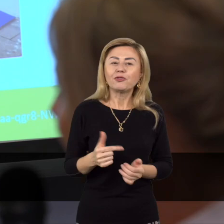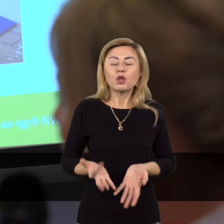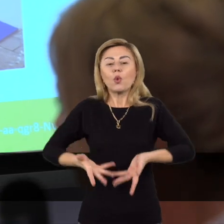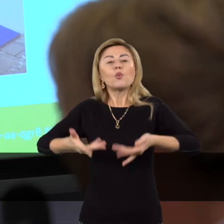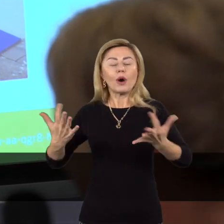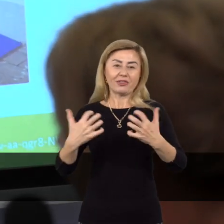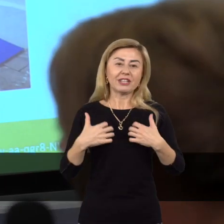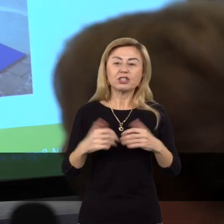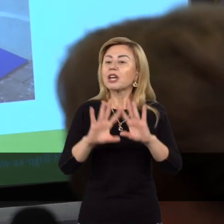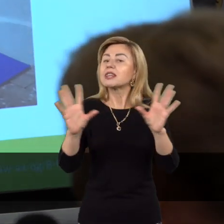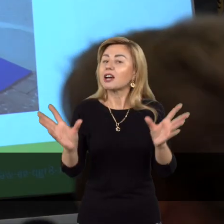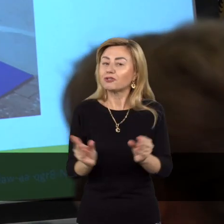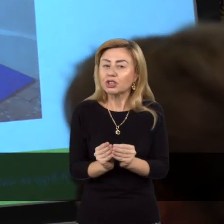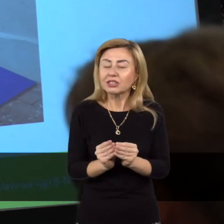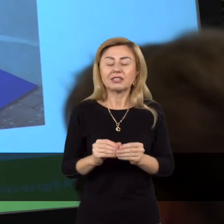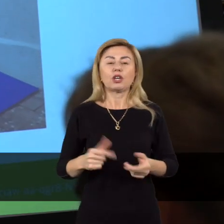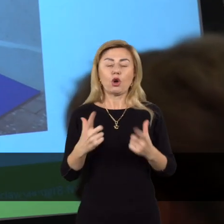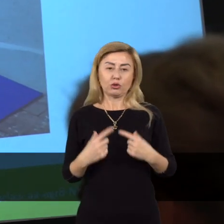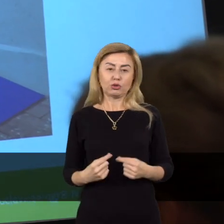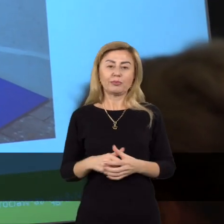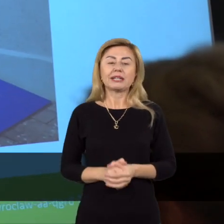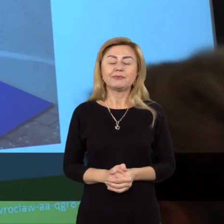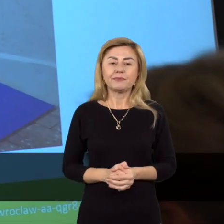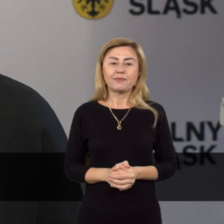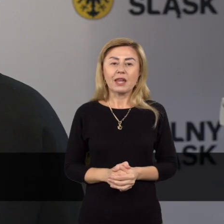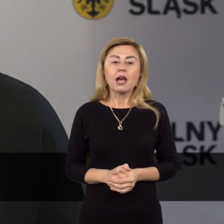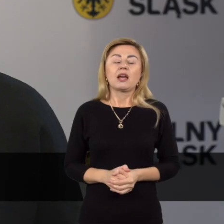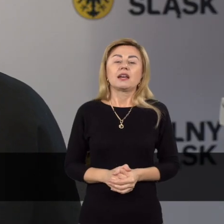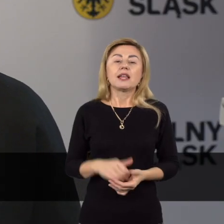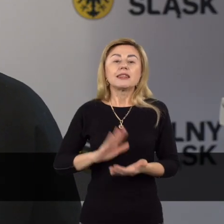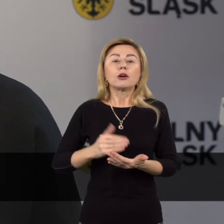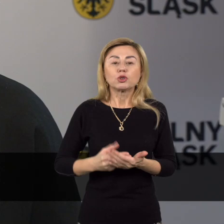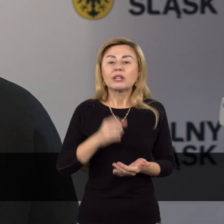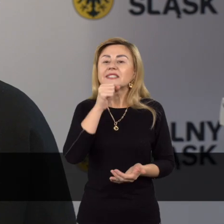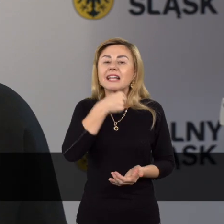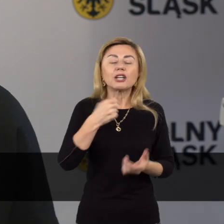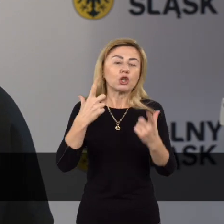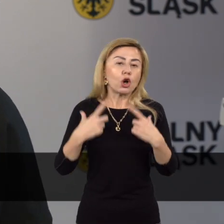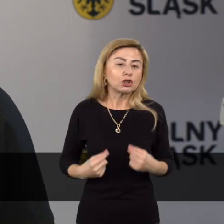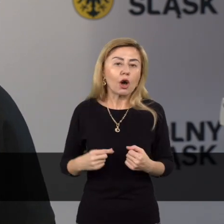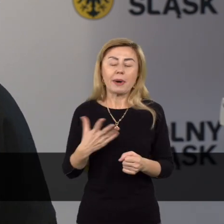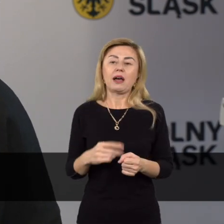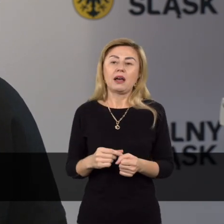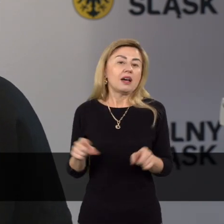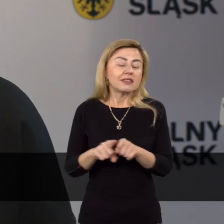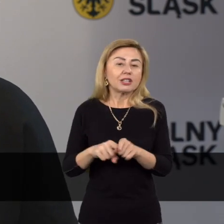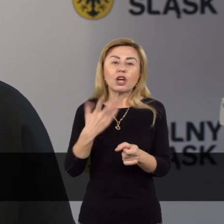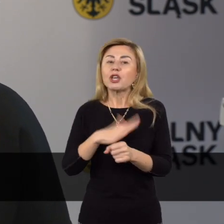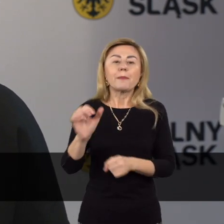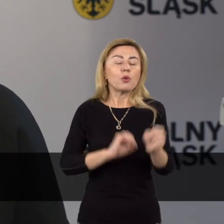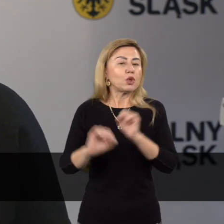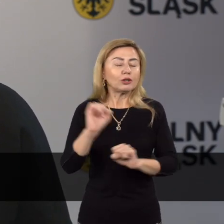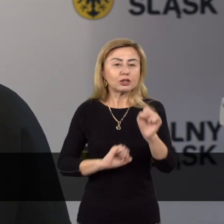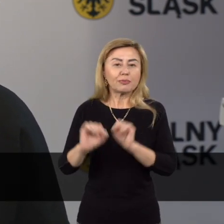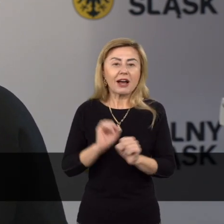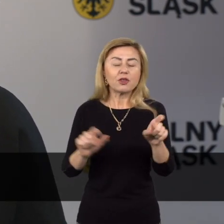ułatwia życie wszystkim, nie tylko osobom z niepełnosprawnościami. Nie tylko osobom starszym, nie tylko osobom niepełnosprawnym, bo to